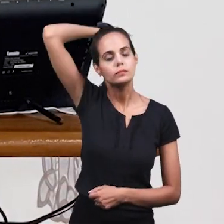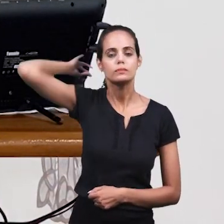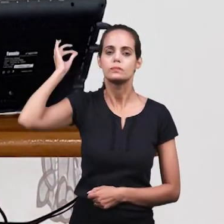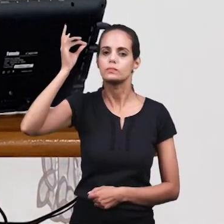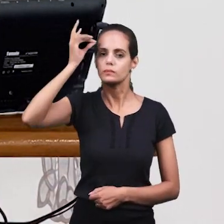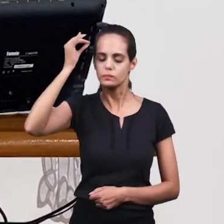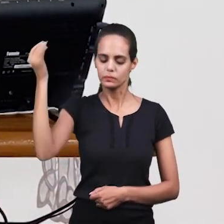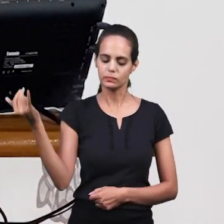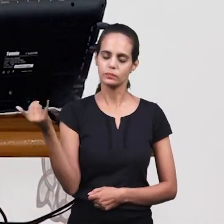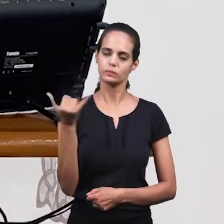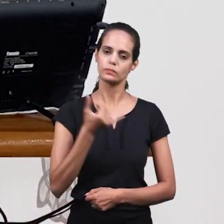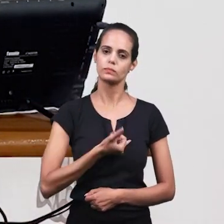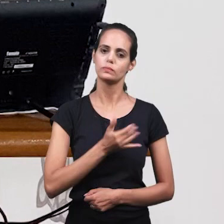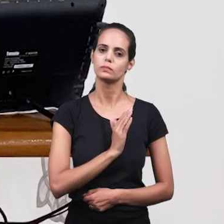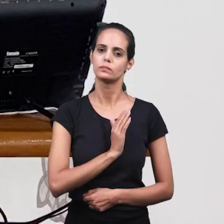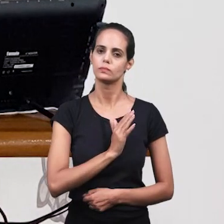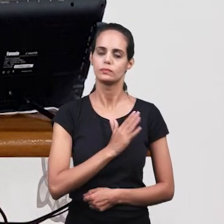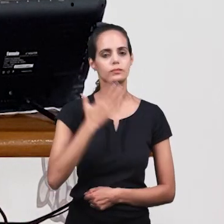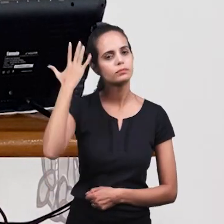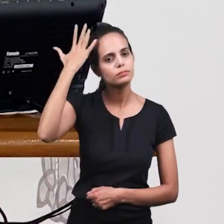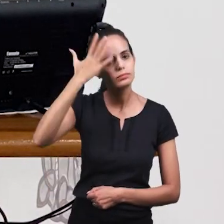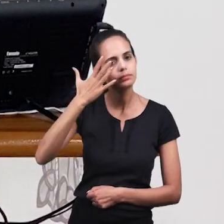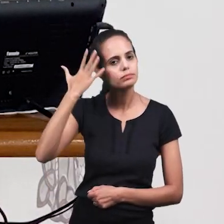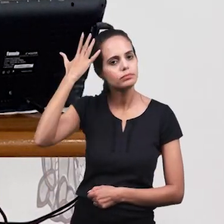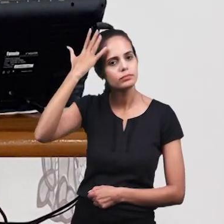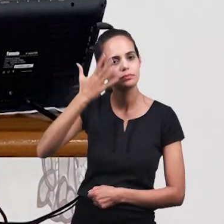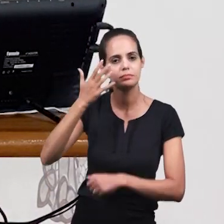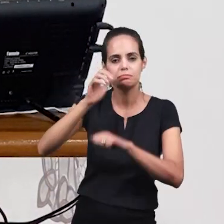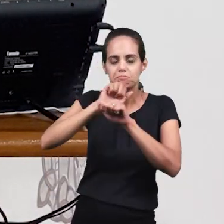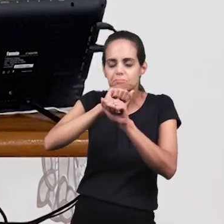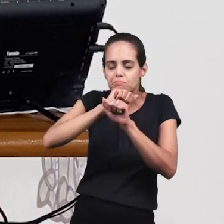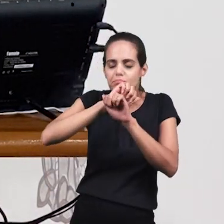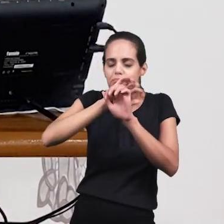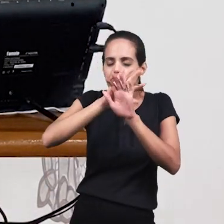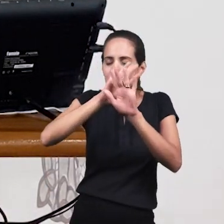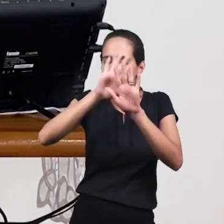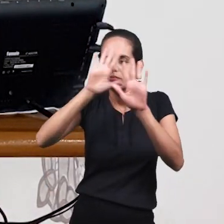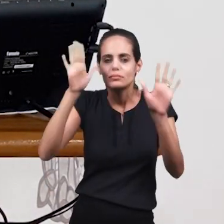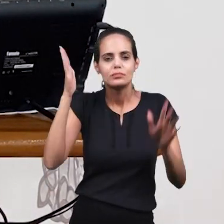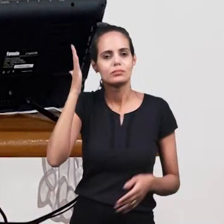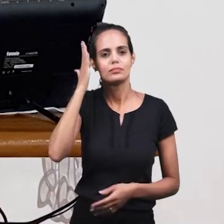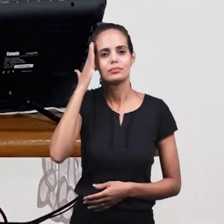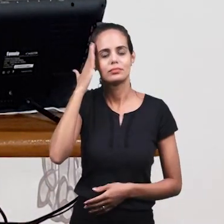avec un message d'éveil et de consolation. Devant les luttes